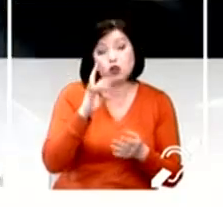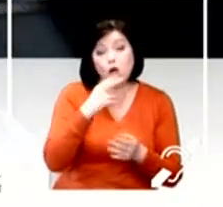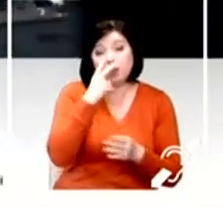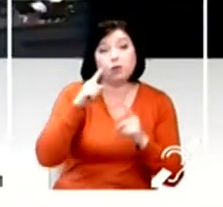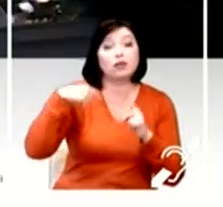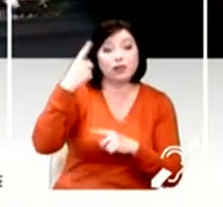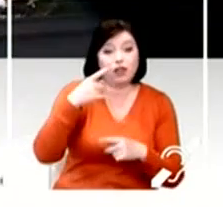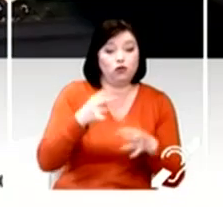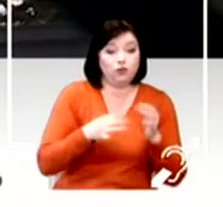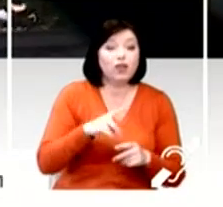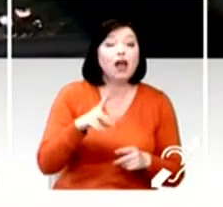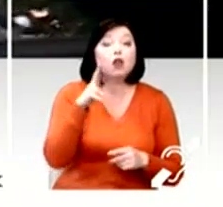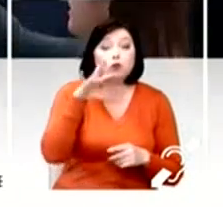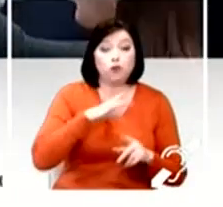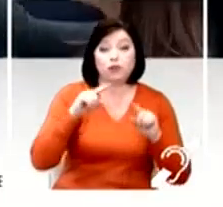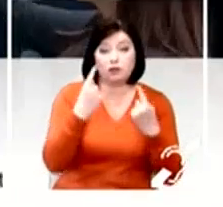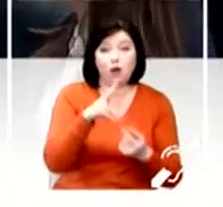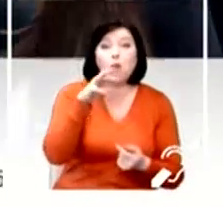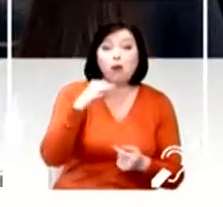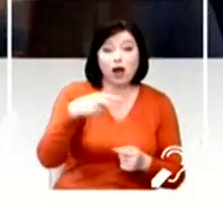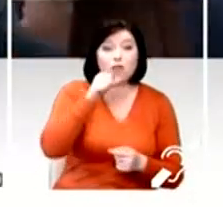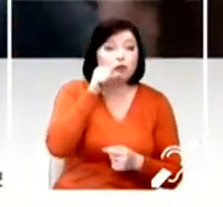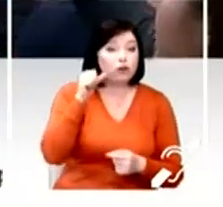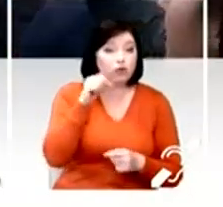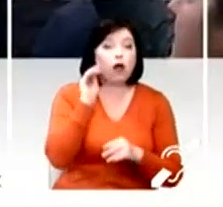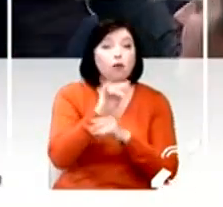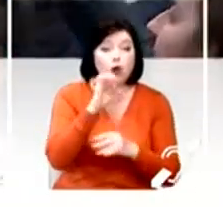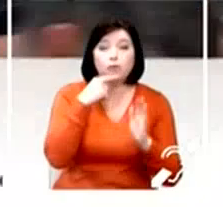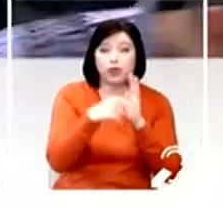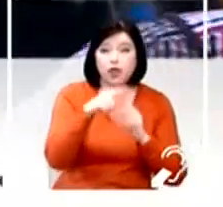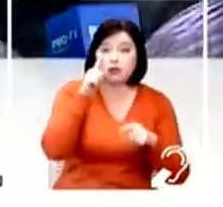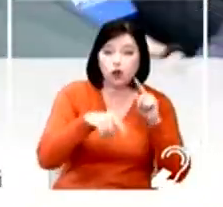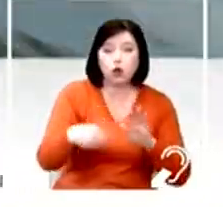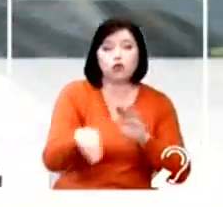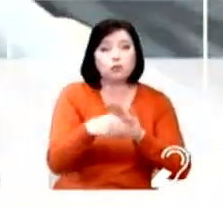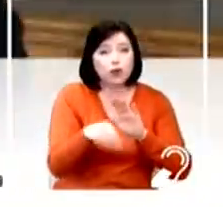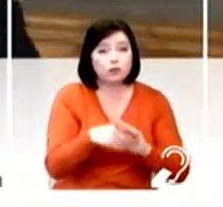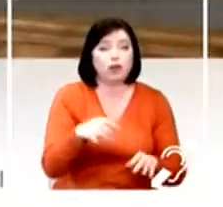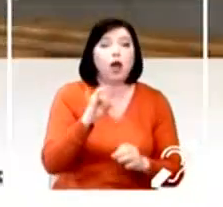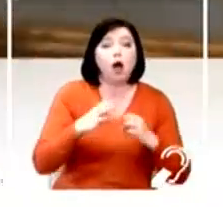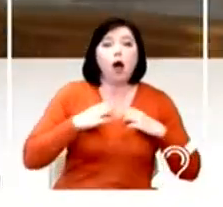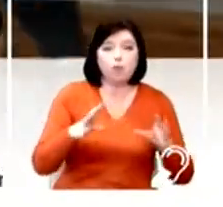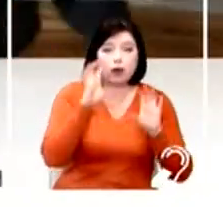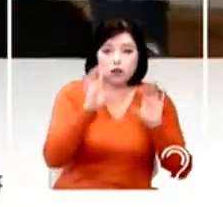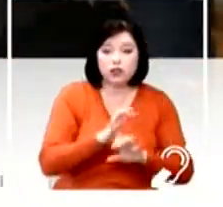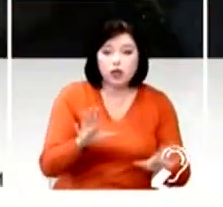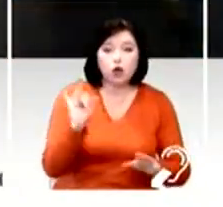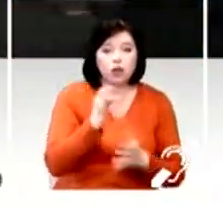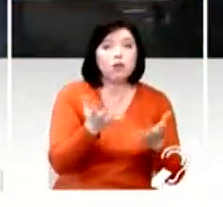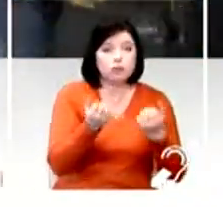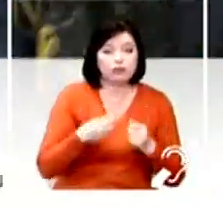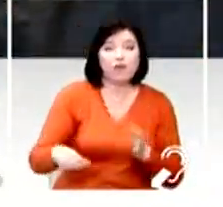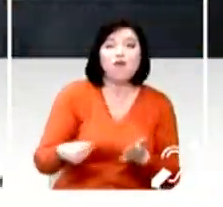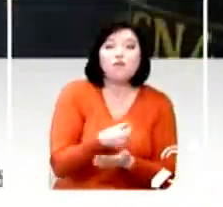ședință. Dodon a fost reținut în luna mai anul trecut, fiind învinuit de trădare de patrie, corupere pasivă, îmbogățire ilicită și